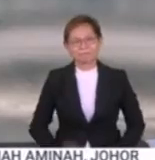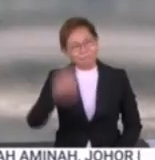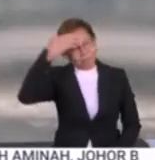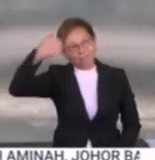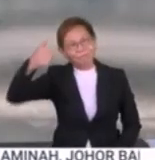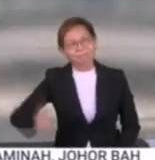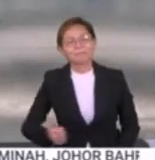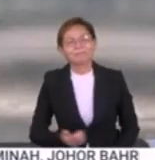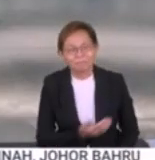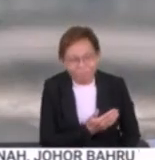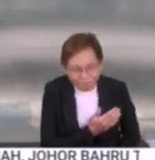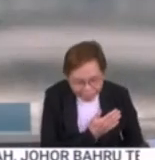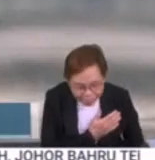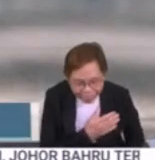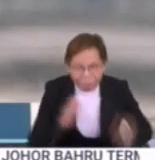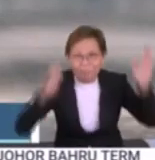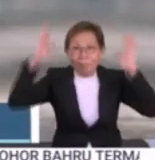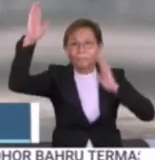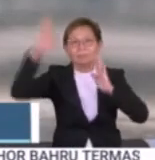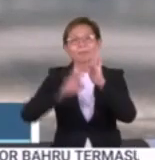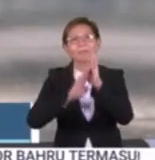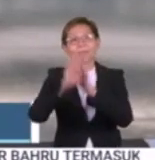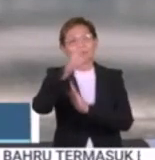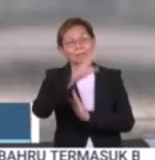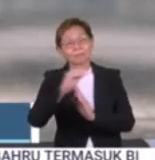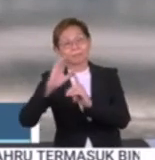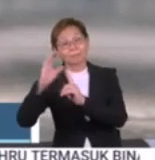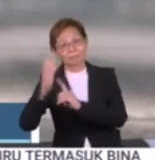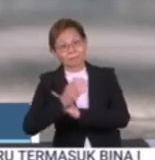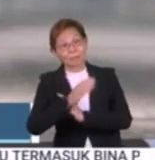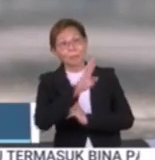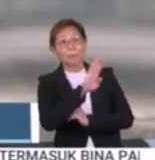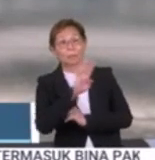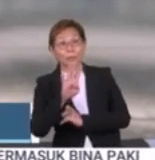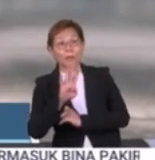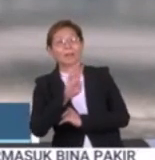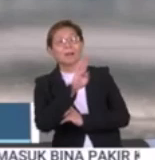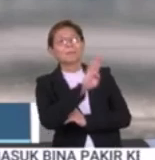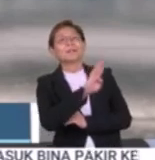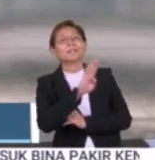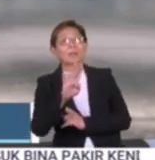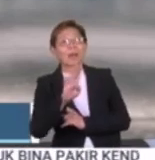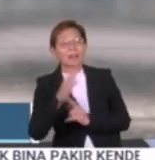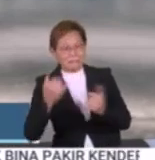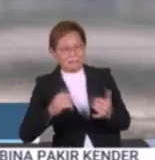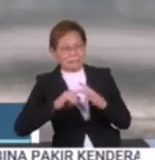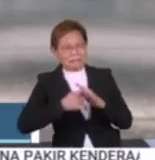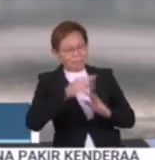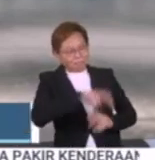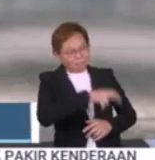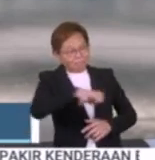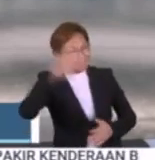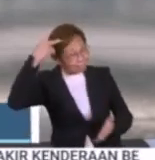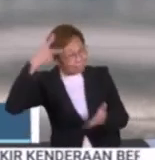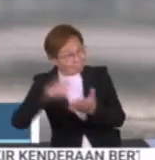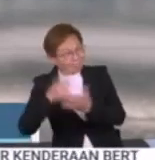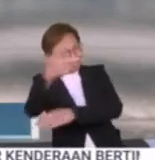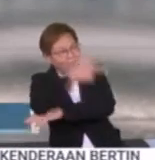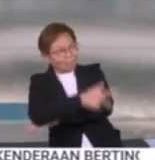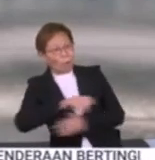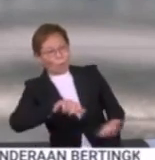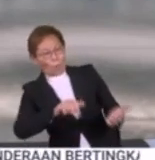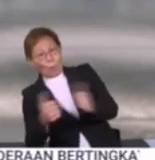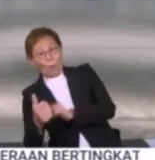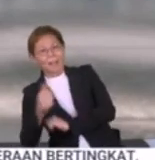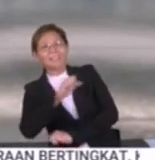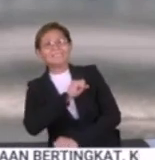Assalamualaikum dan salam Malaysia Madani berita wilayah hari ini kita mulaikan dengan Kembara kenali Borneo oleh yang di